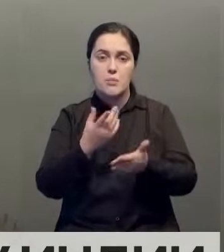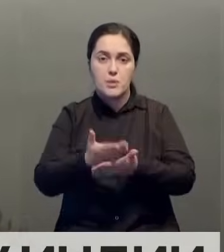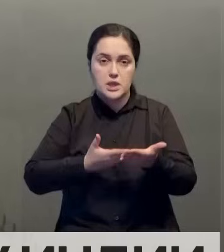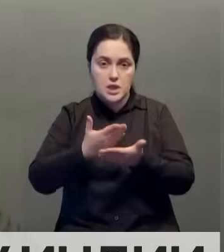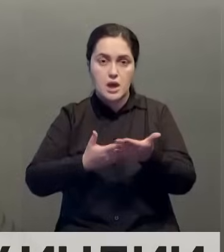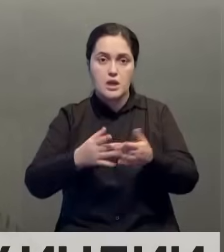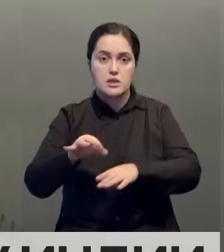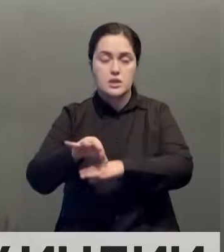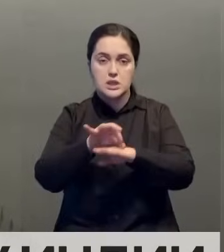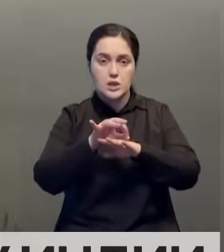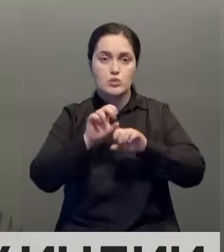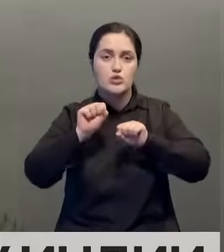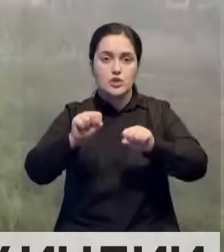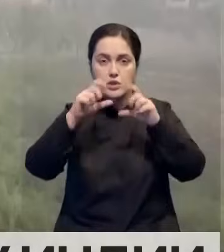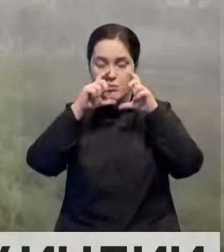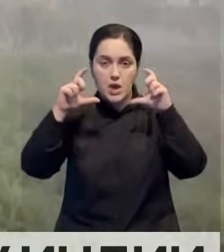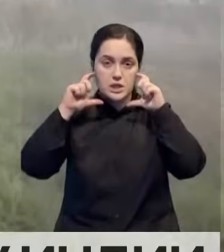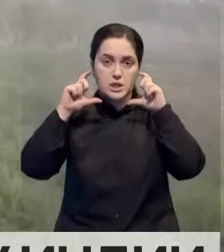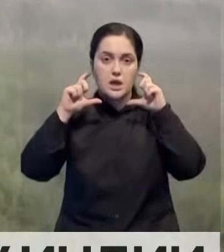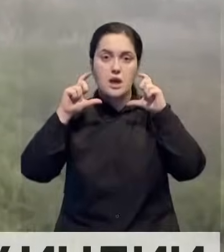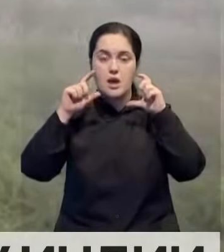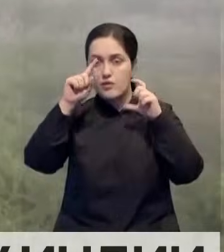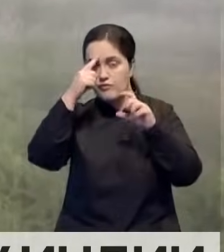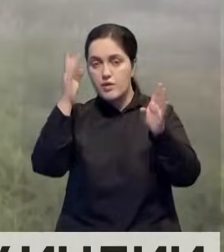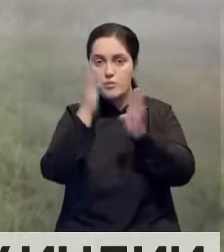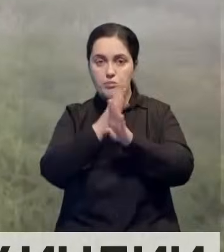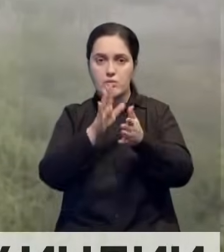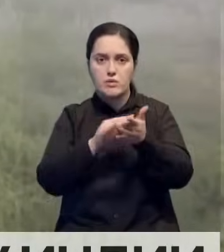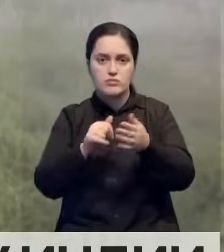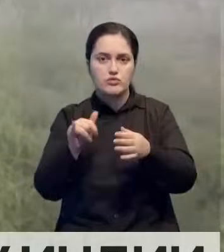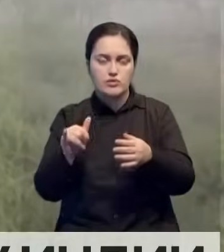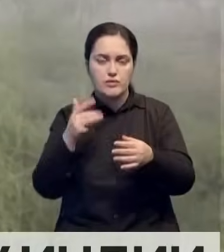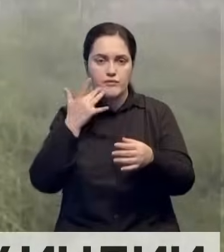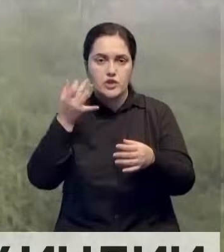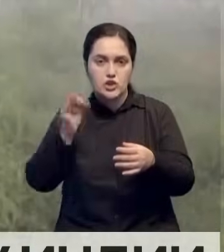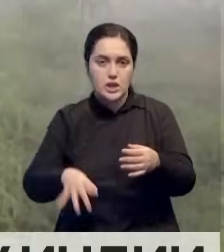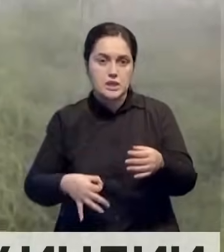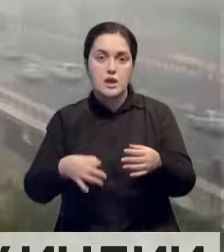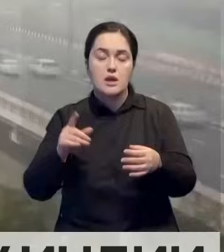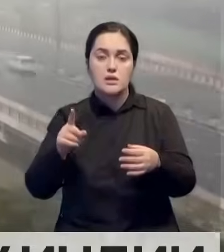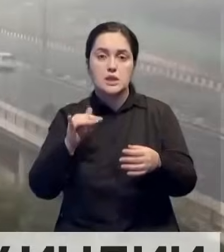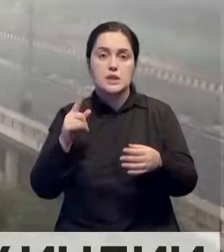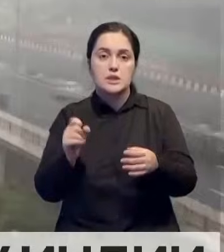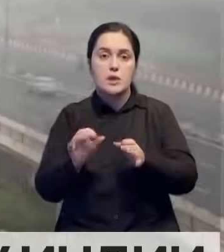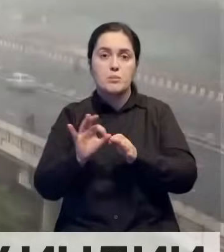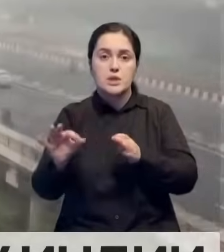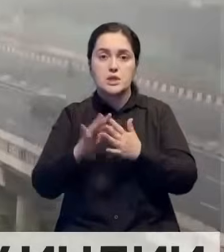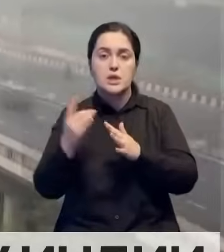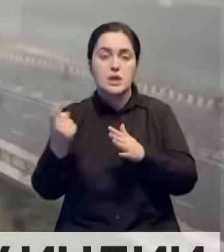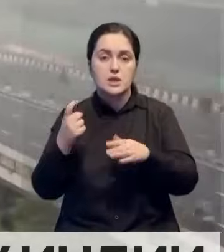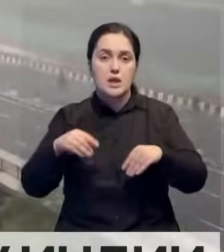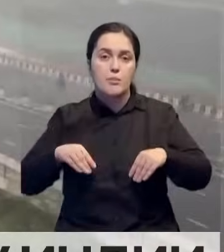власти рекомендовали жителям носить на улице защитные маски. Смог в Индии в это время года явление частое. Он образуется из-за